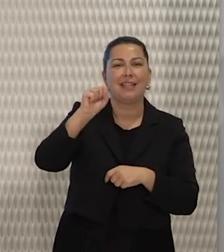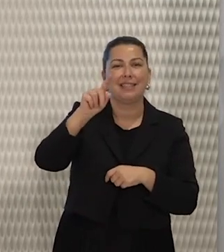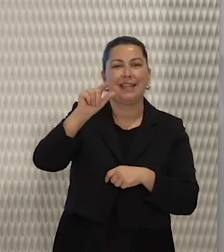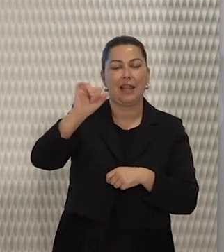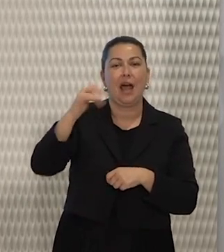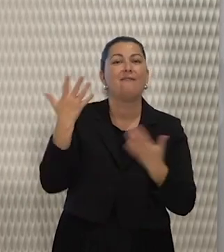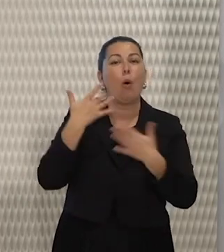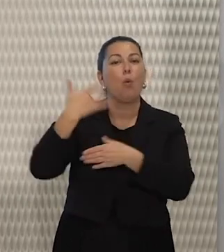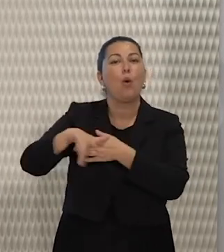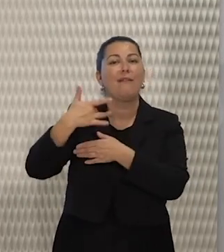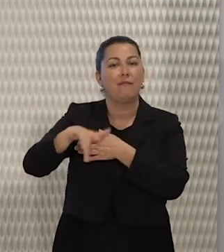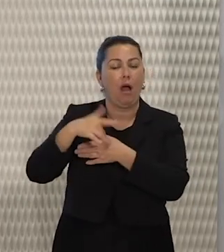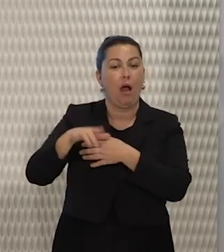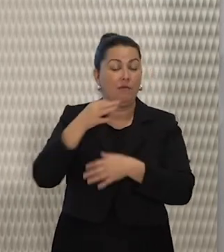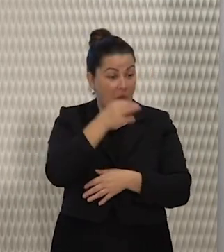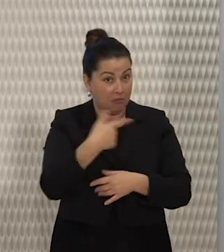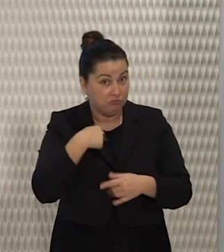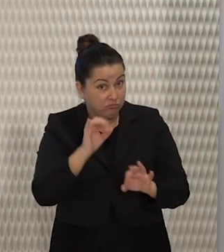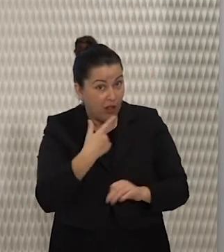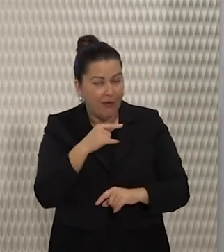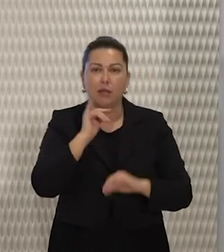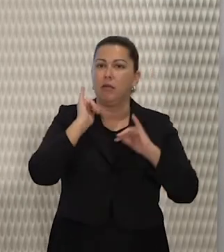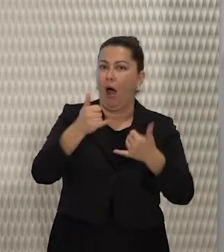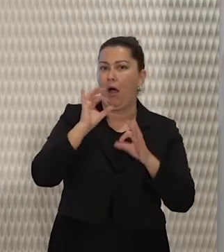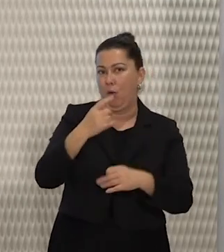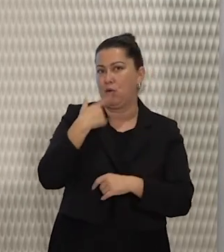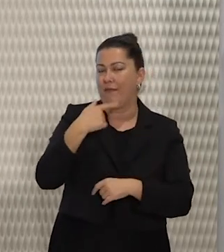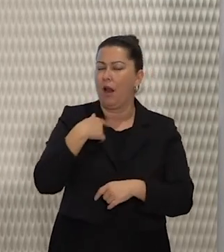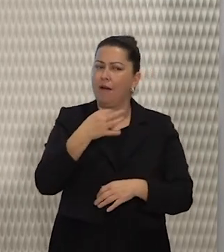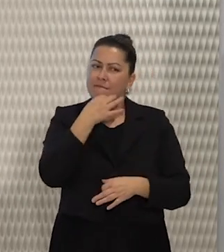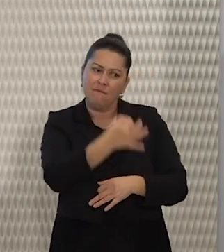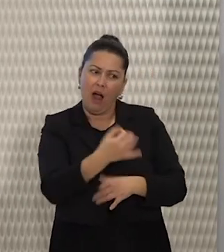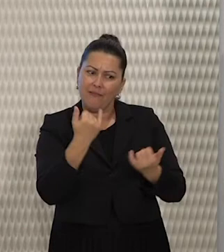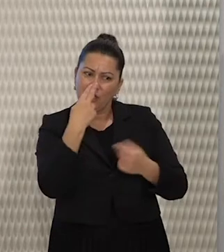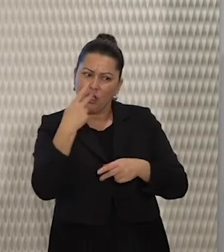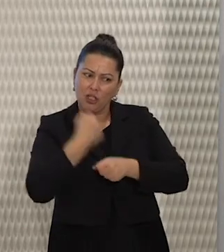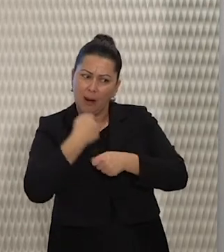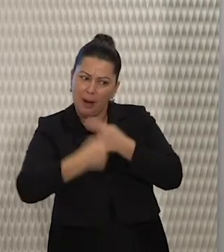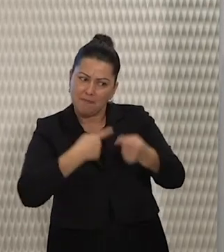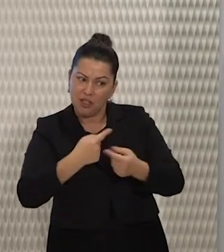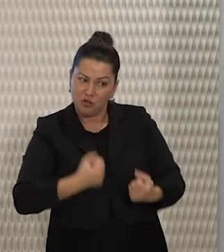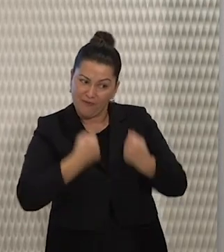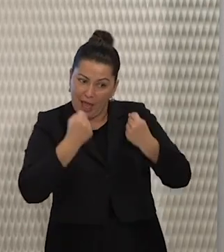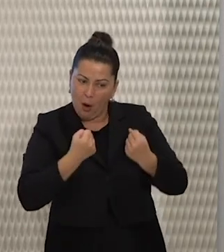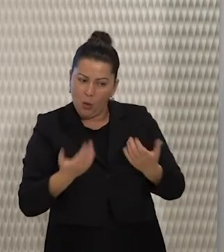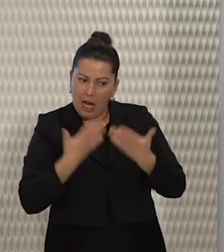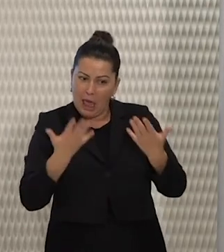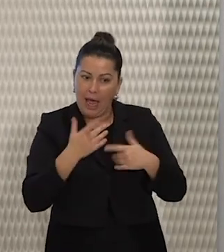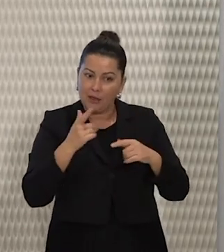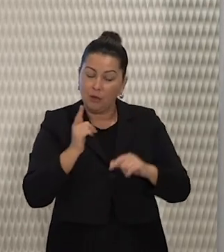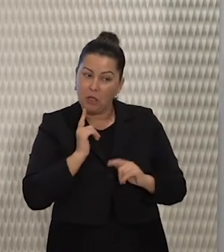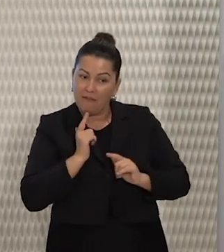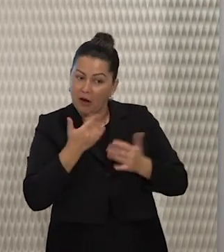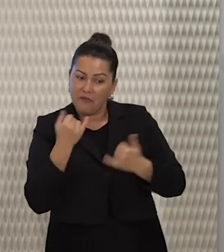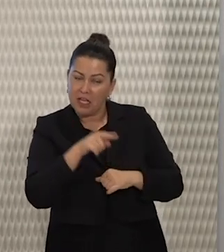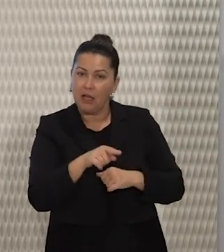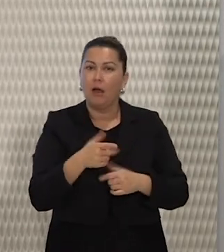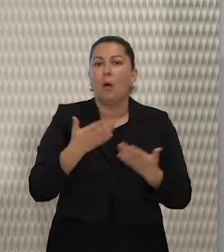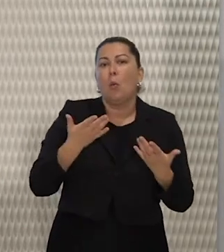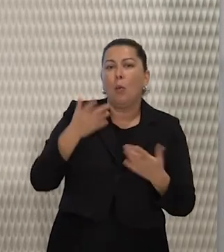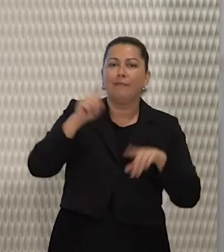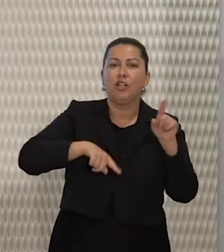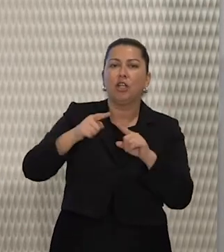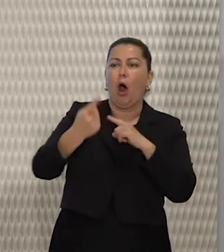Urfahr. Und taugt da? Ja, das taugt mir. Wie läuft es denn bei der Arbeit? Also ist es schwieriger oder leichter als erwartet? Ja, das ist von Auftrag